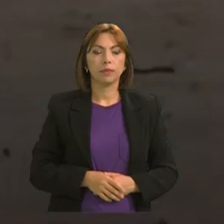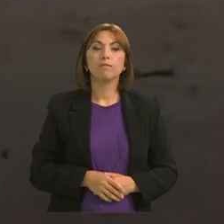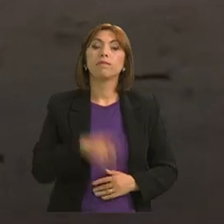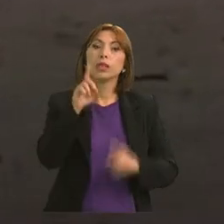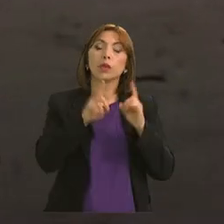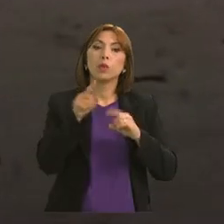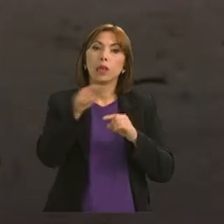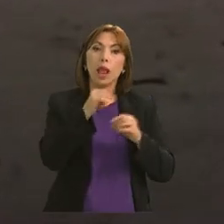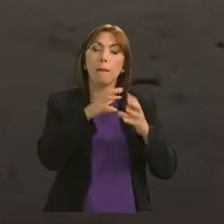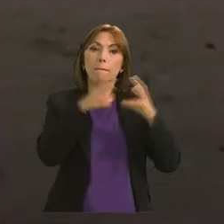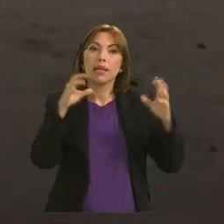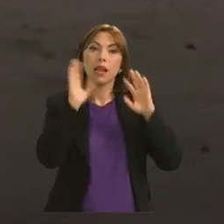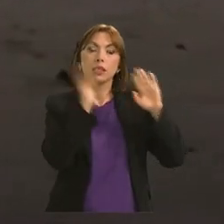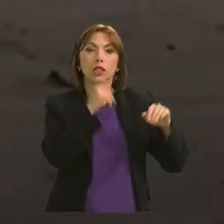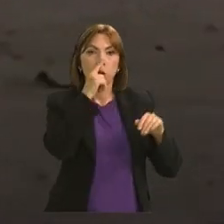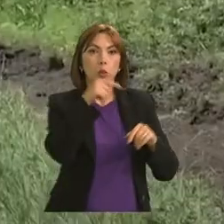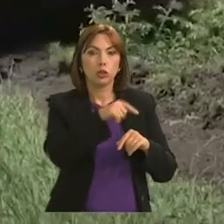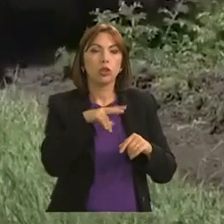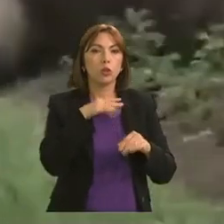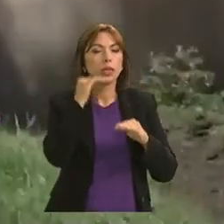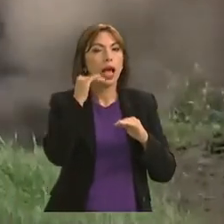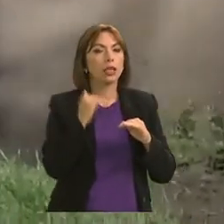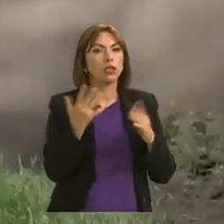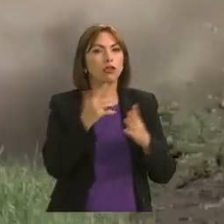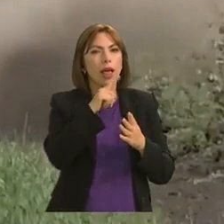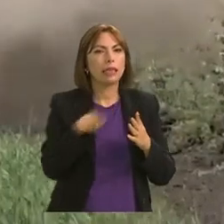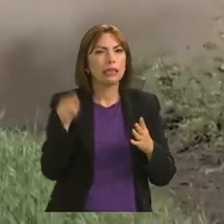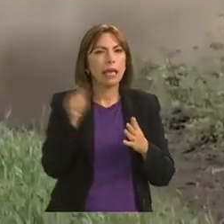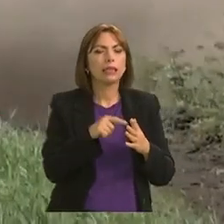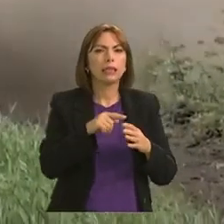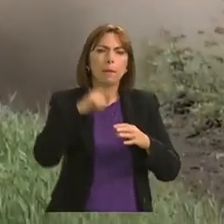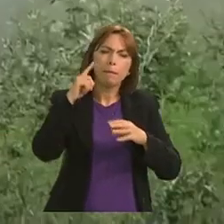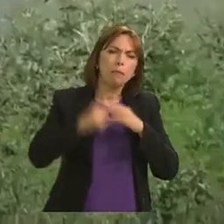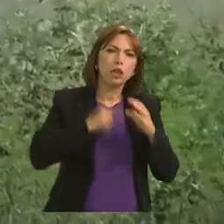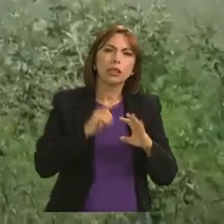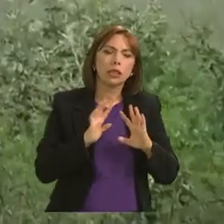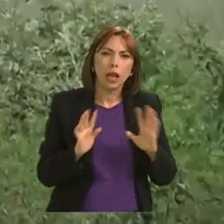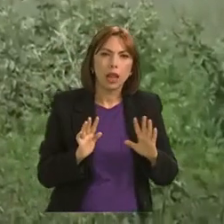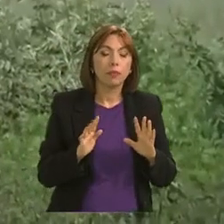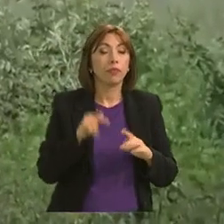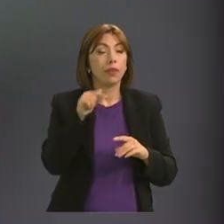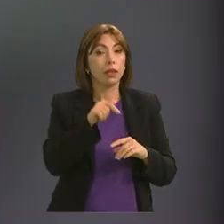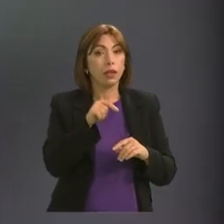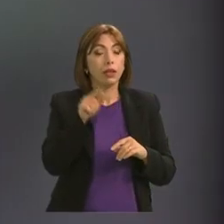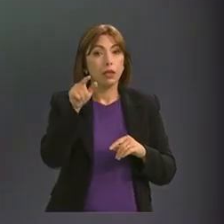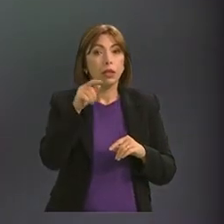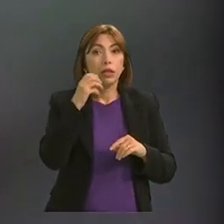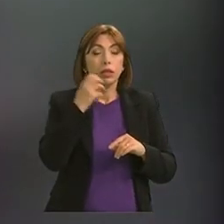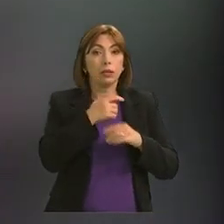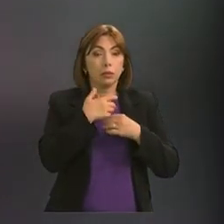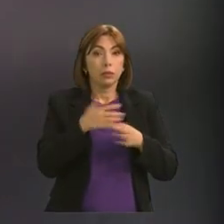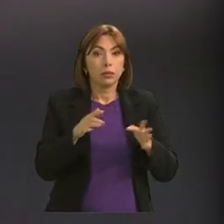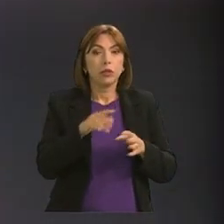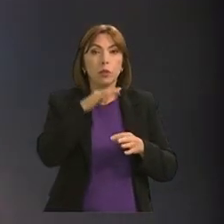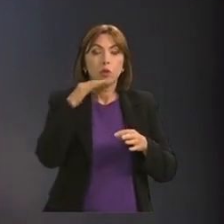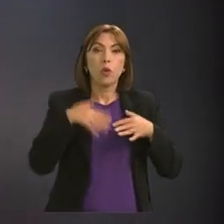Unele dintre minele lăsate de ruși în urma lor sunt din categoria celor interzise la nivel mondial. În Pribegia, în care au pornit, mulți ucraineni